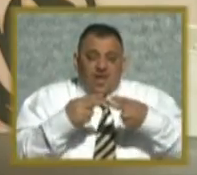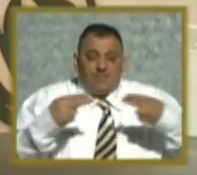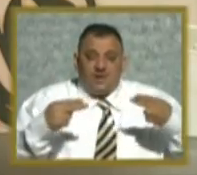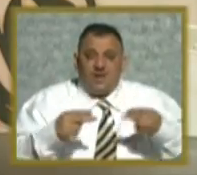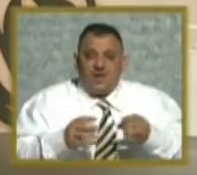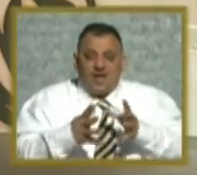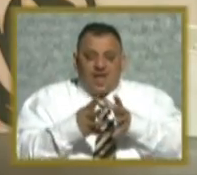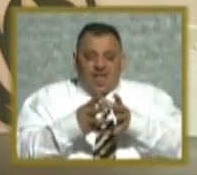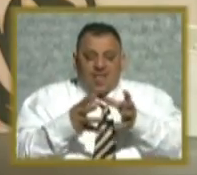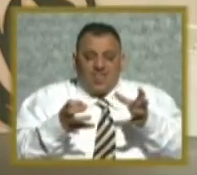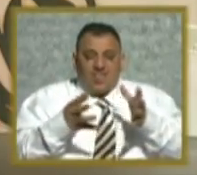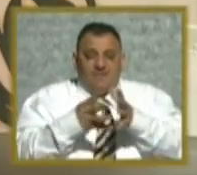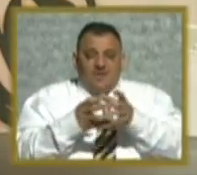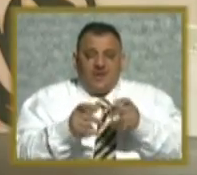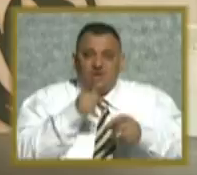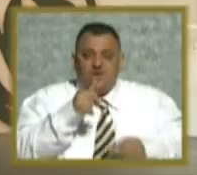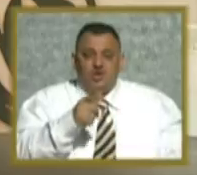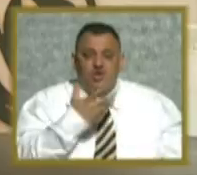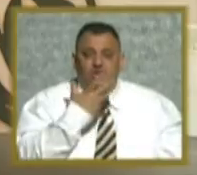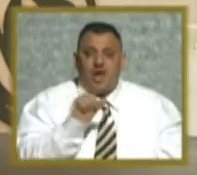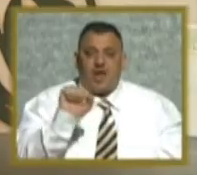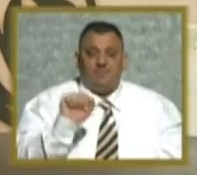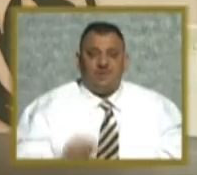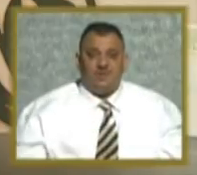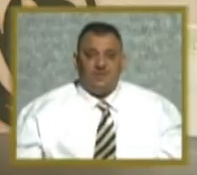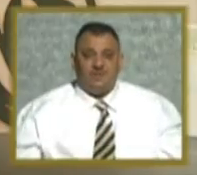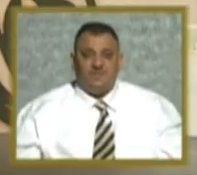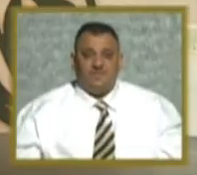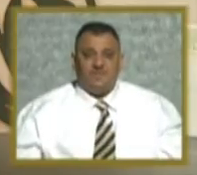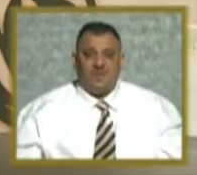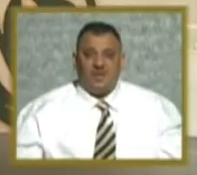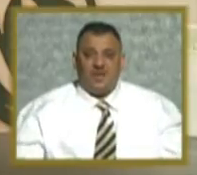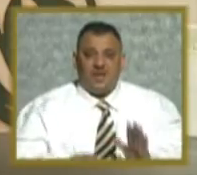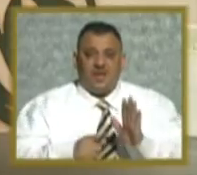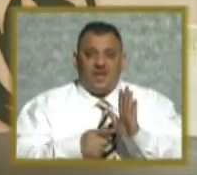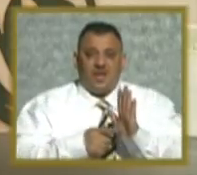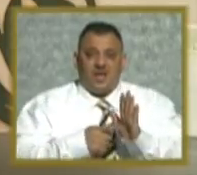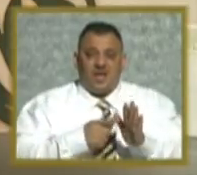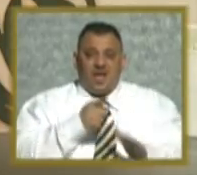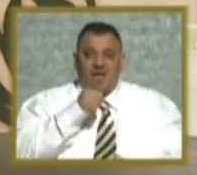أنا أفصل لك يا أختي أم محمد بارك الله فيك، بالنسبة لي مسألة